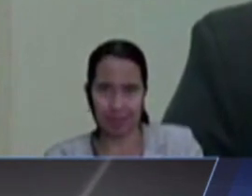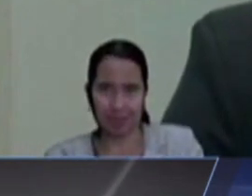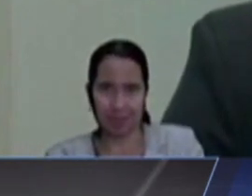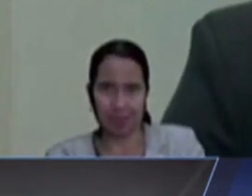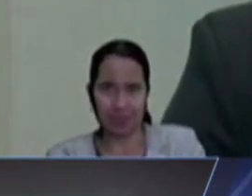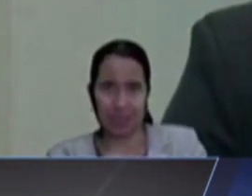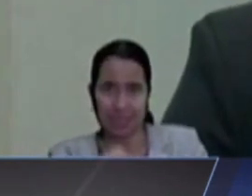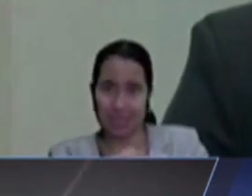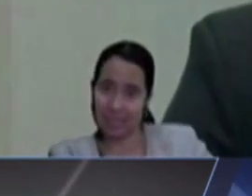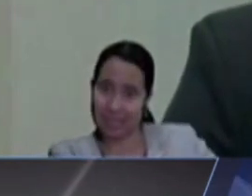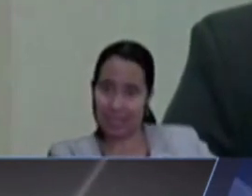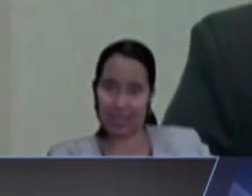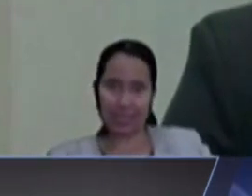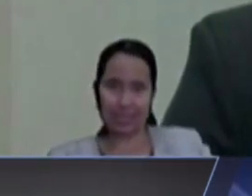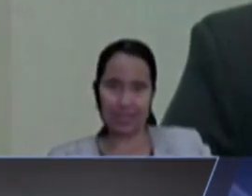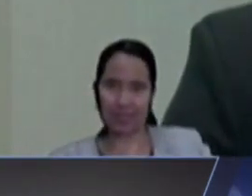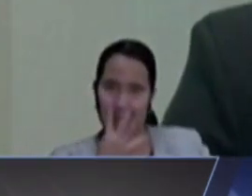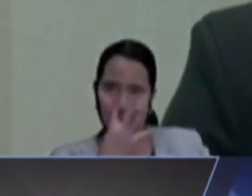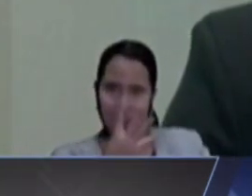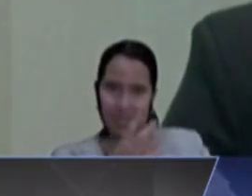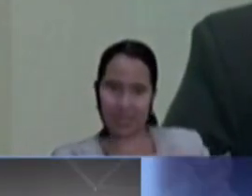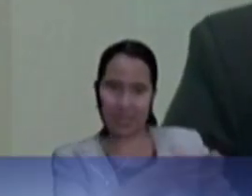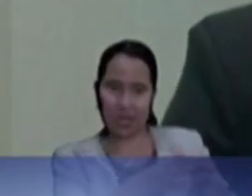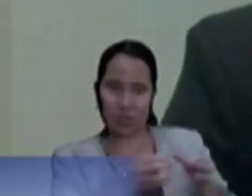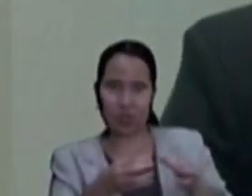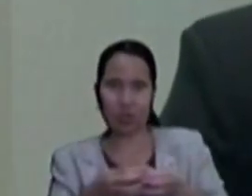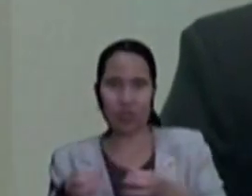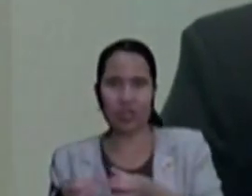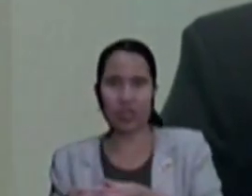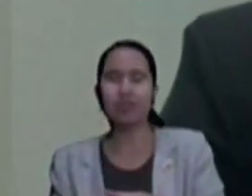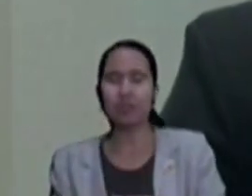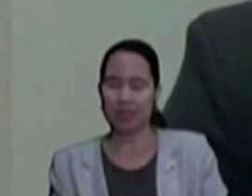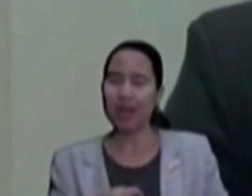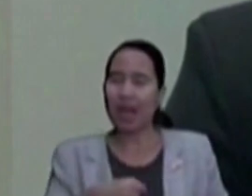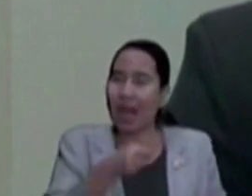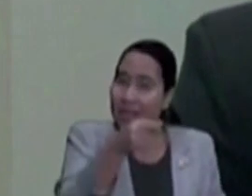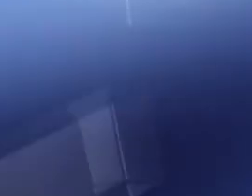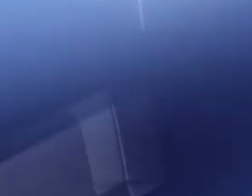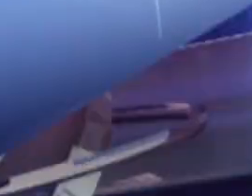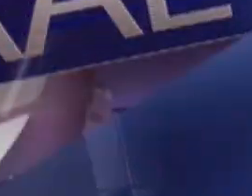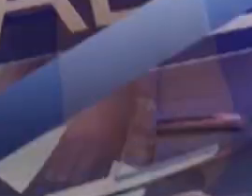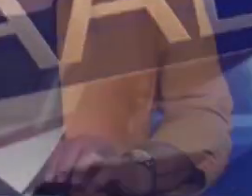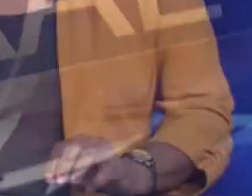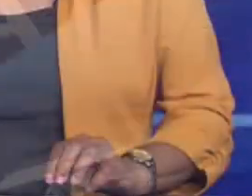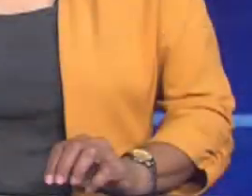sociaal vangnet, de vier categorieën die ik net genoemd heb, zullen alvast die 1800 SRD dan ontvangen.